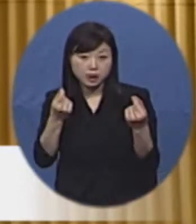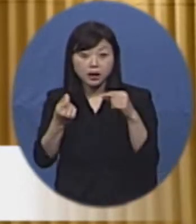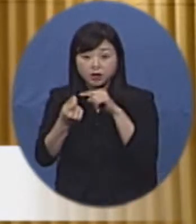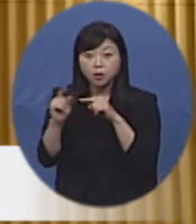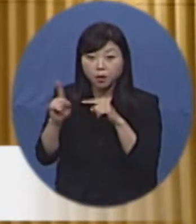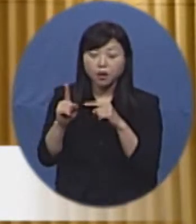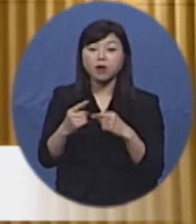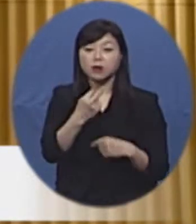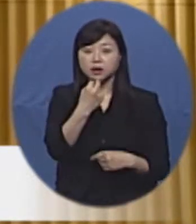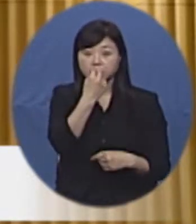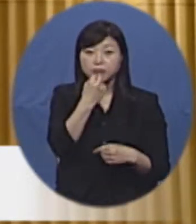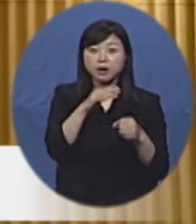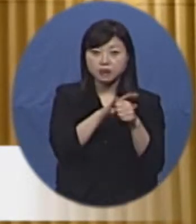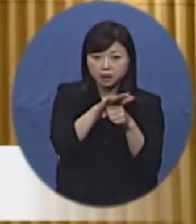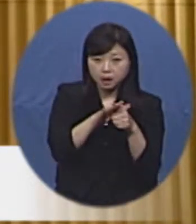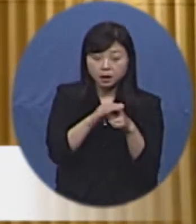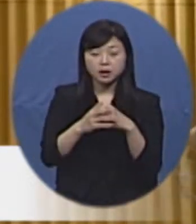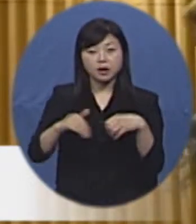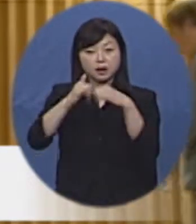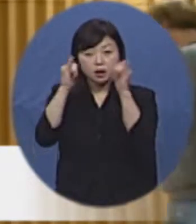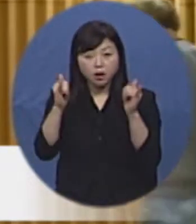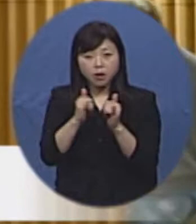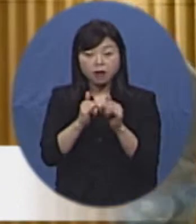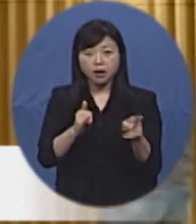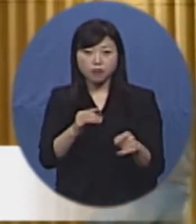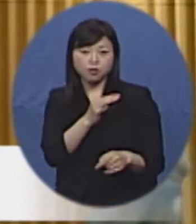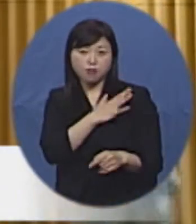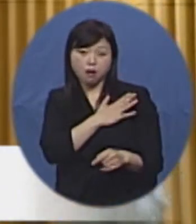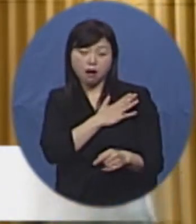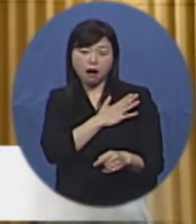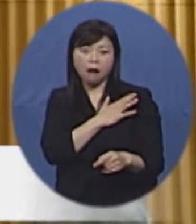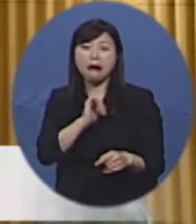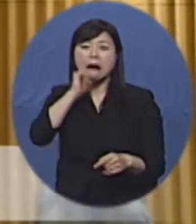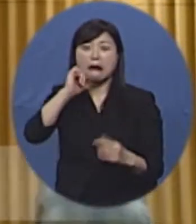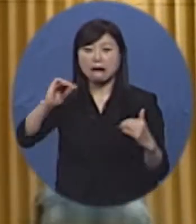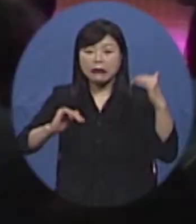생명사랑 그리고 우리 사회가 서로 양극화된